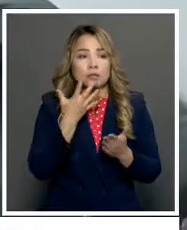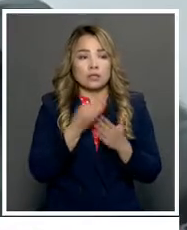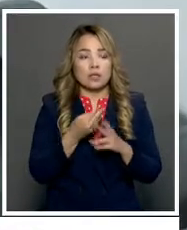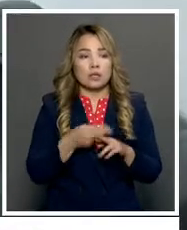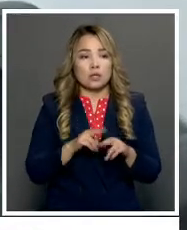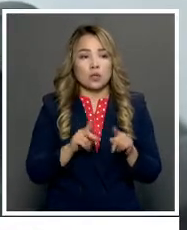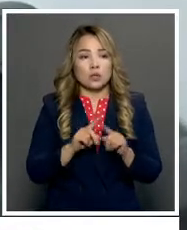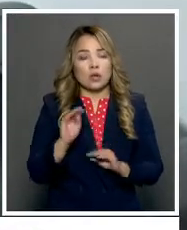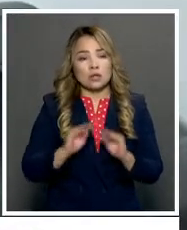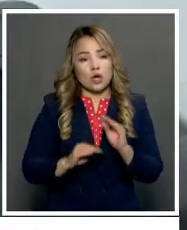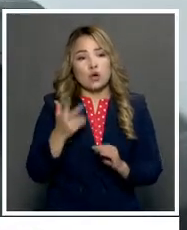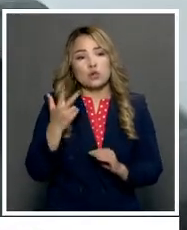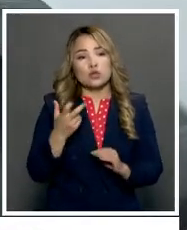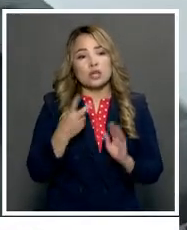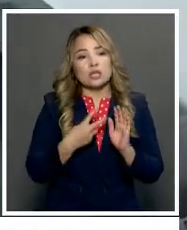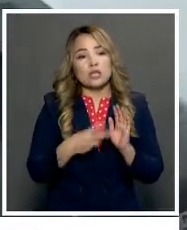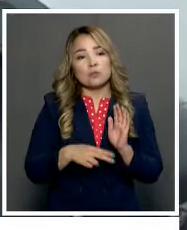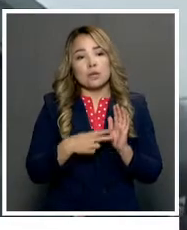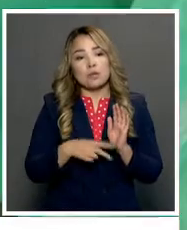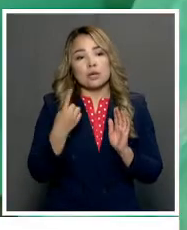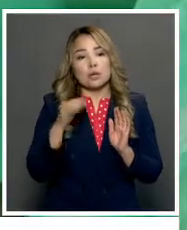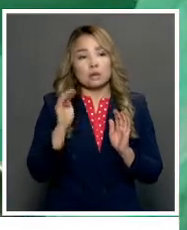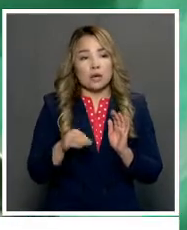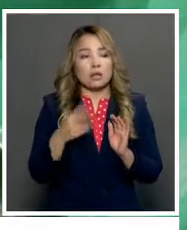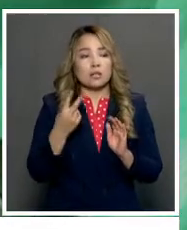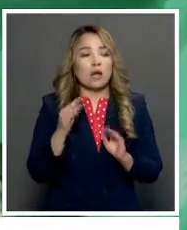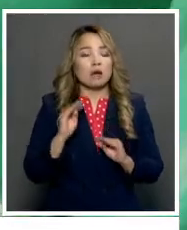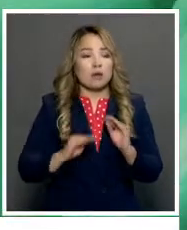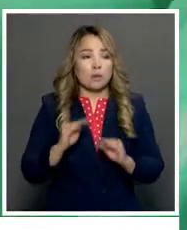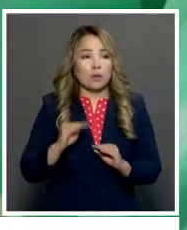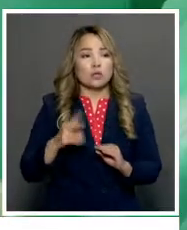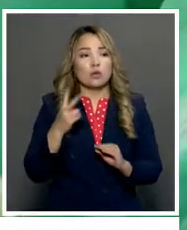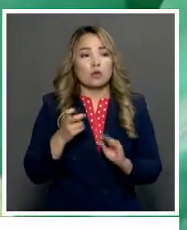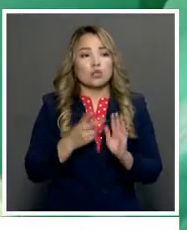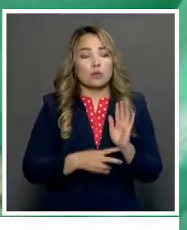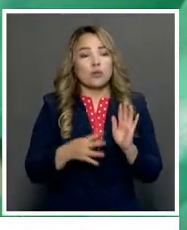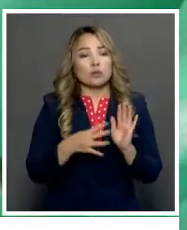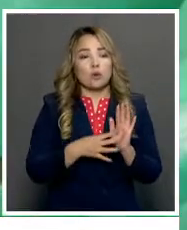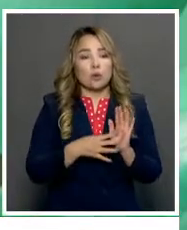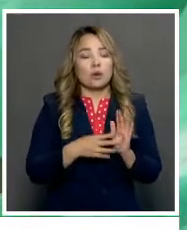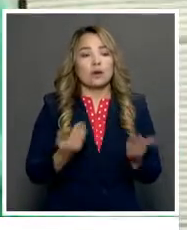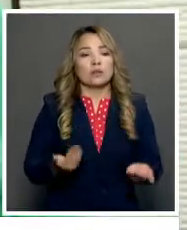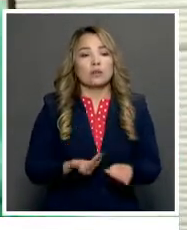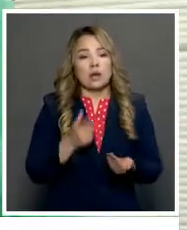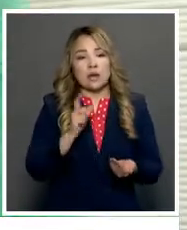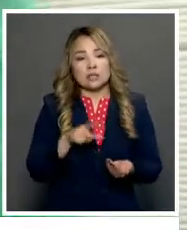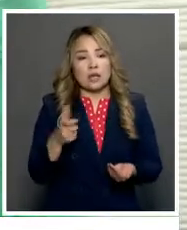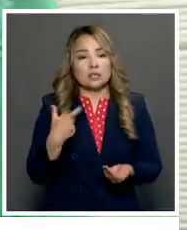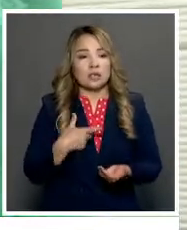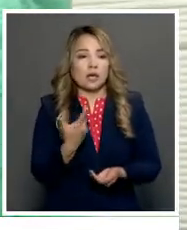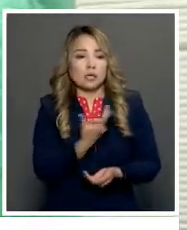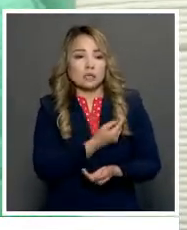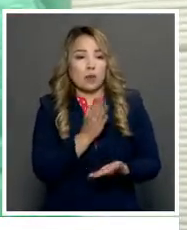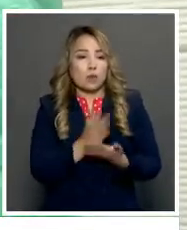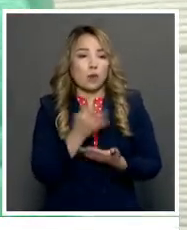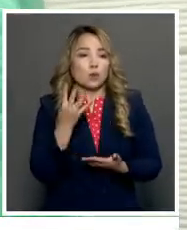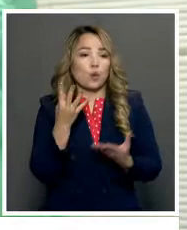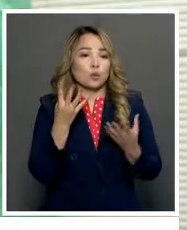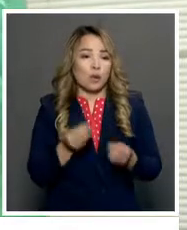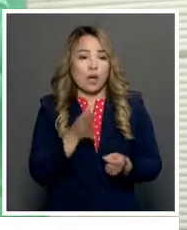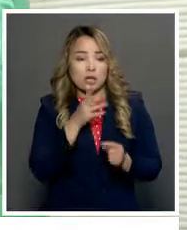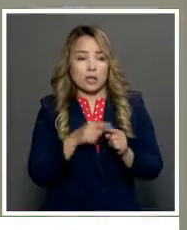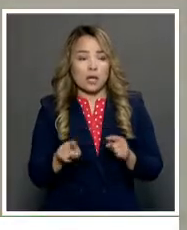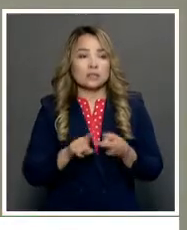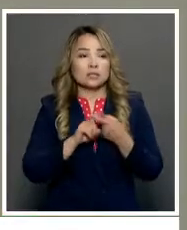алғашқы компонентін 371 мың, ал екінші компонентін 279 мың тұрғын салдырған. Дегенмен соңғы 4 күнде